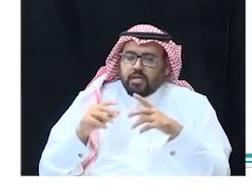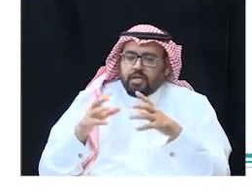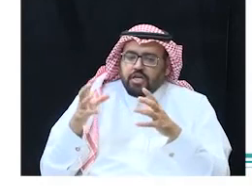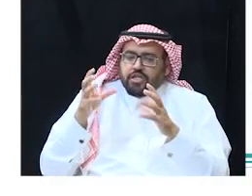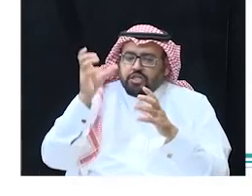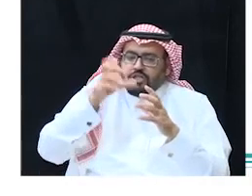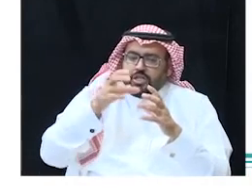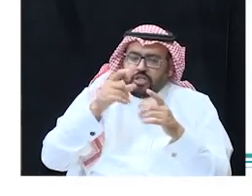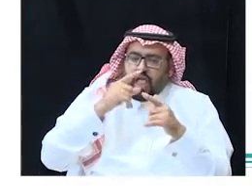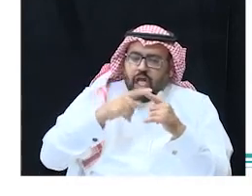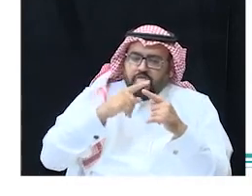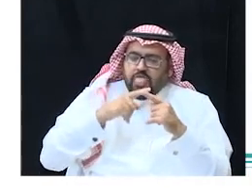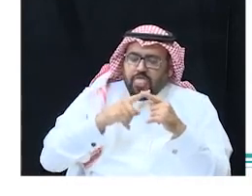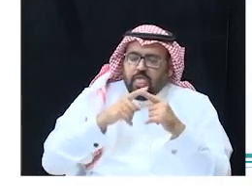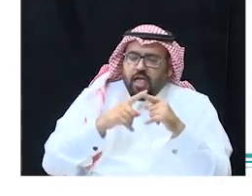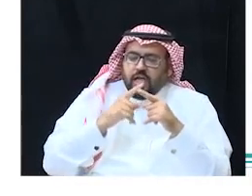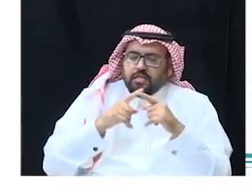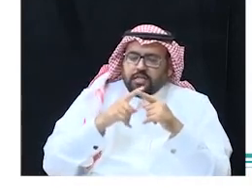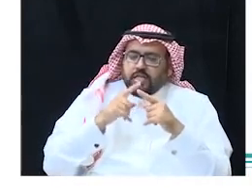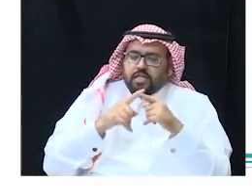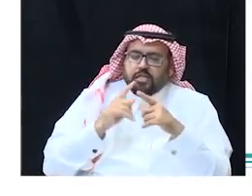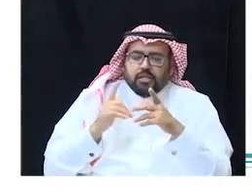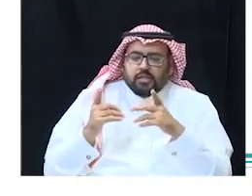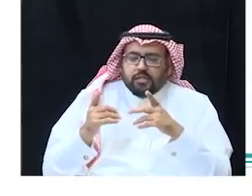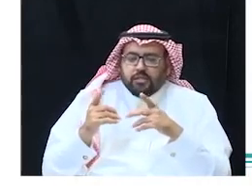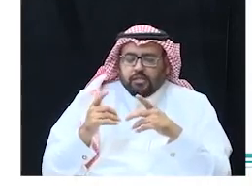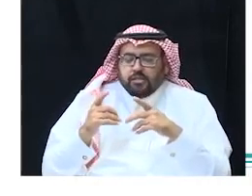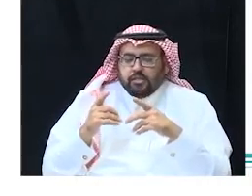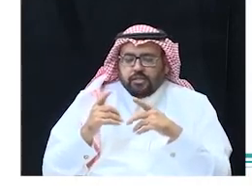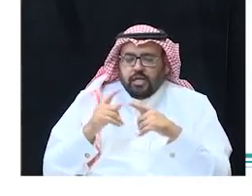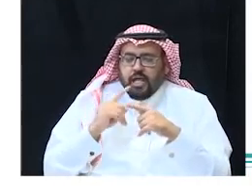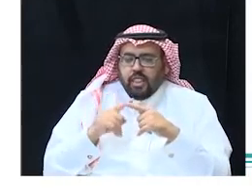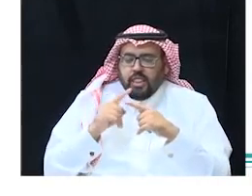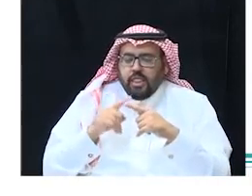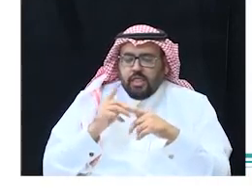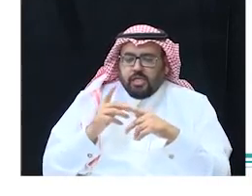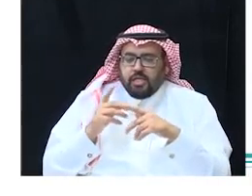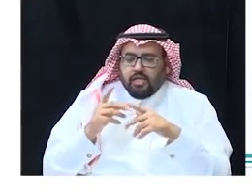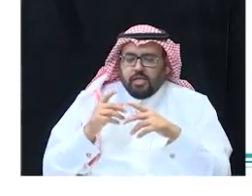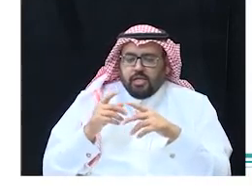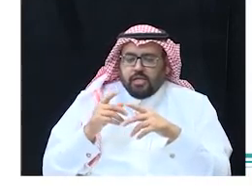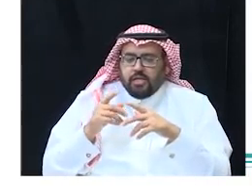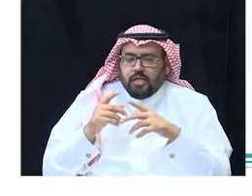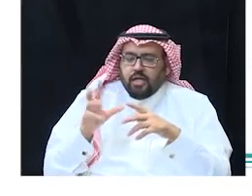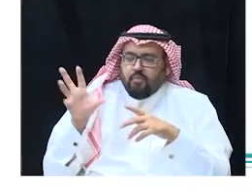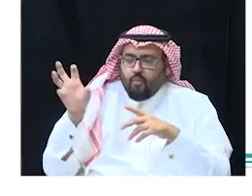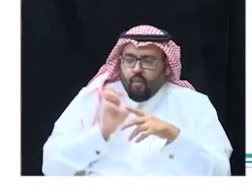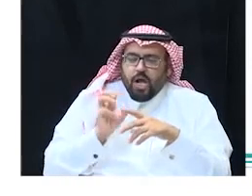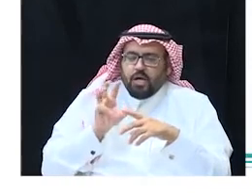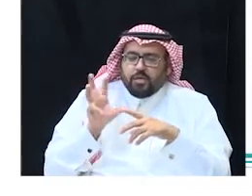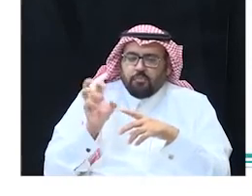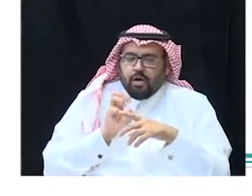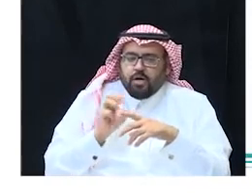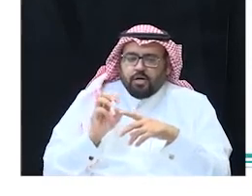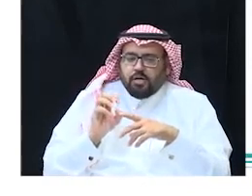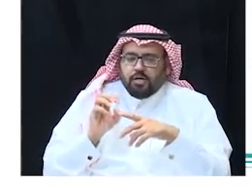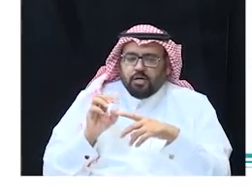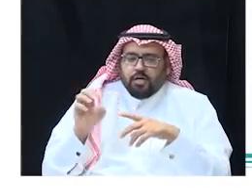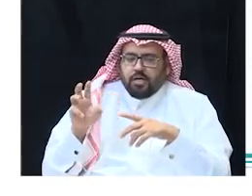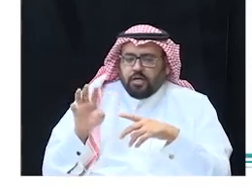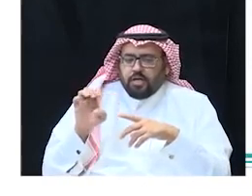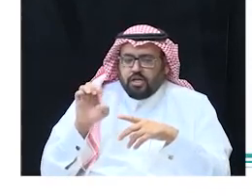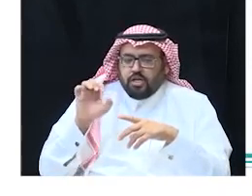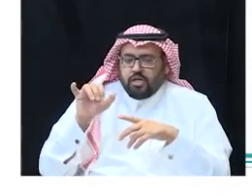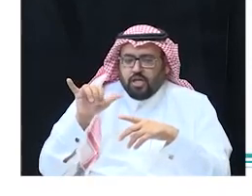الأجسام التي تحتوي على الحديد. ها يا أبطال، وش يسوي المغناطيس بالأجسام التي تحتوي على